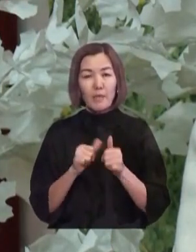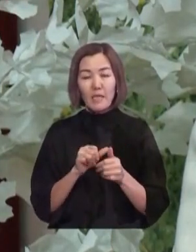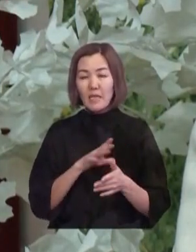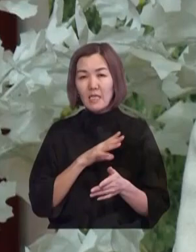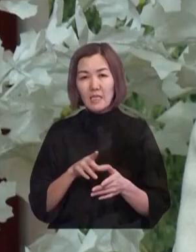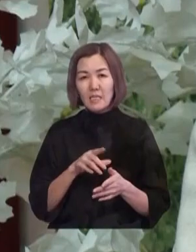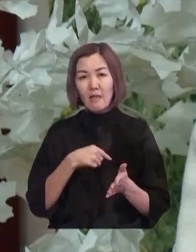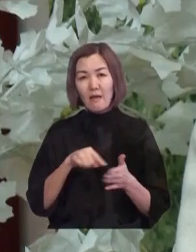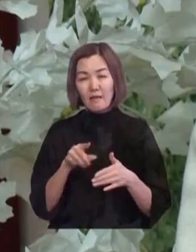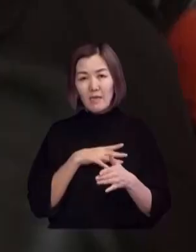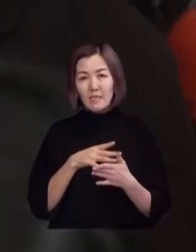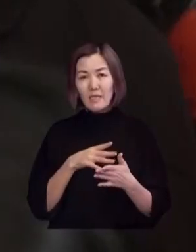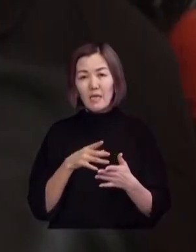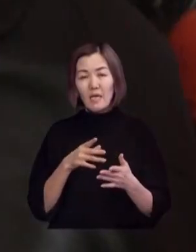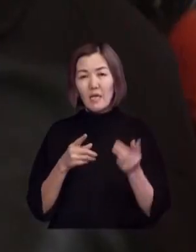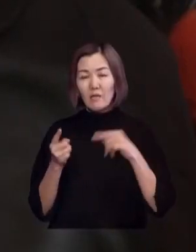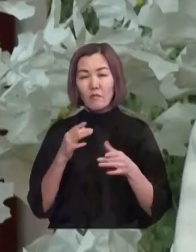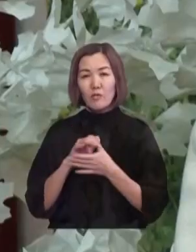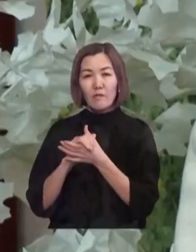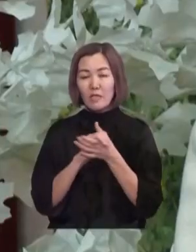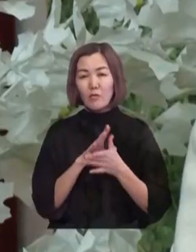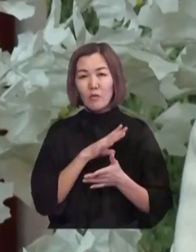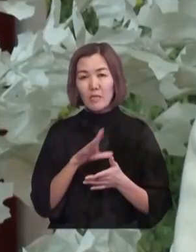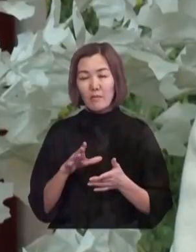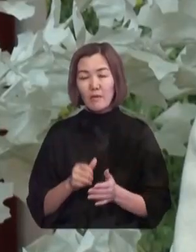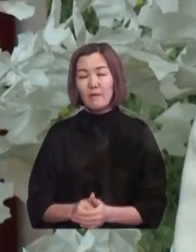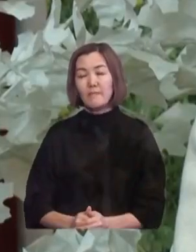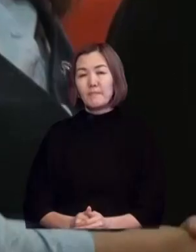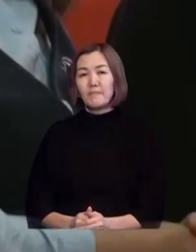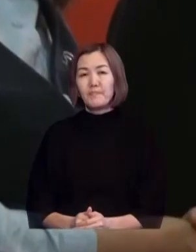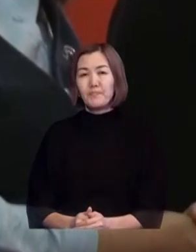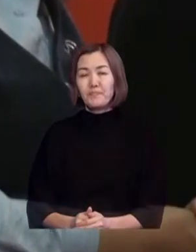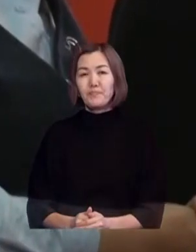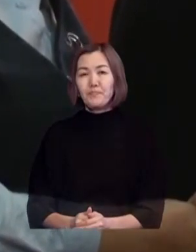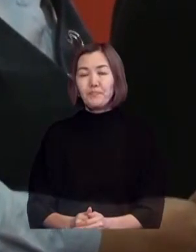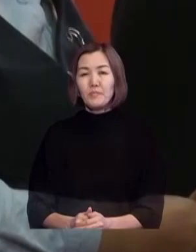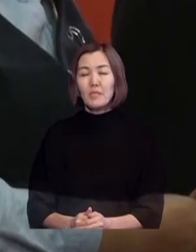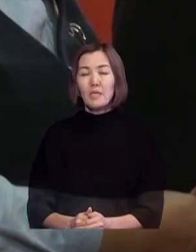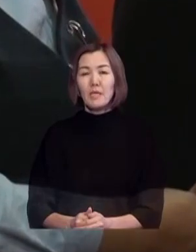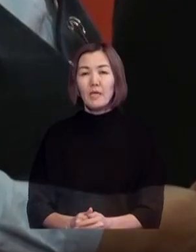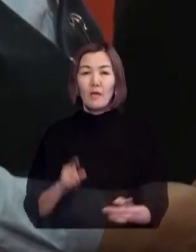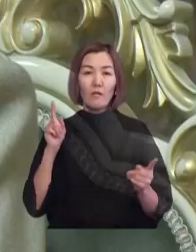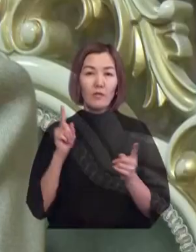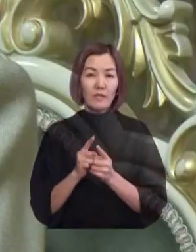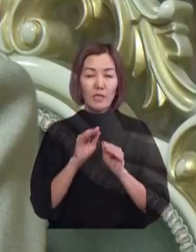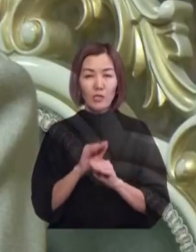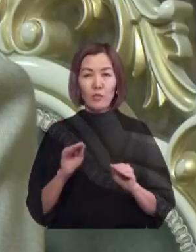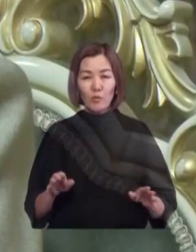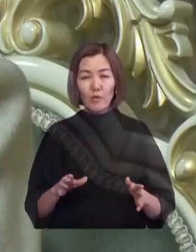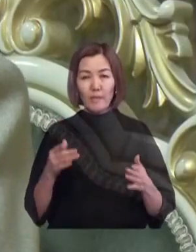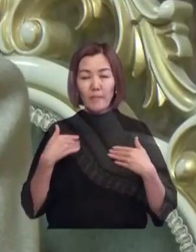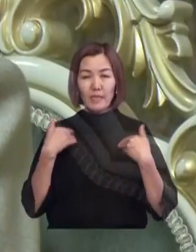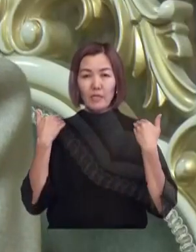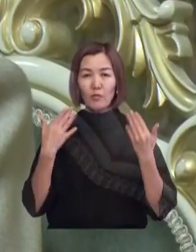Может, именно по этой причине и не было творческого союза двух талантливых людей. Следует отметить, что в ходе встречи школьникам была